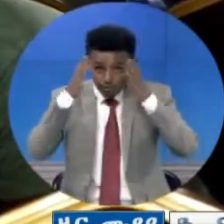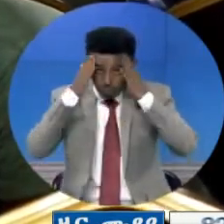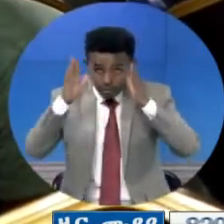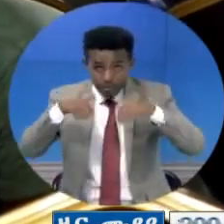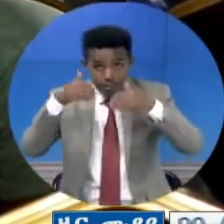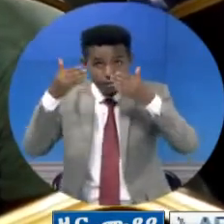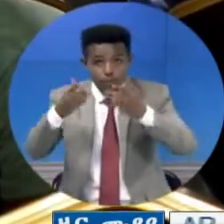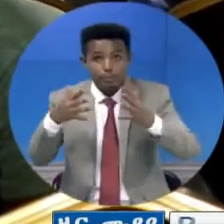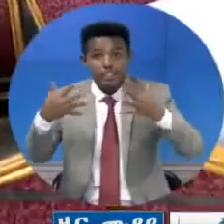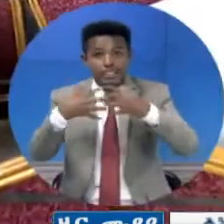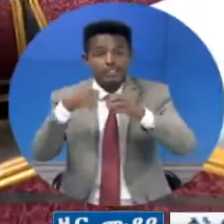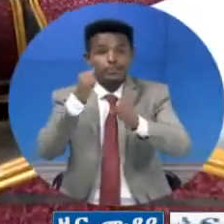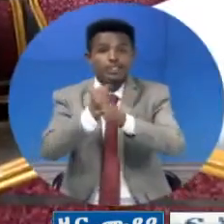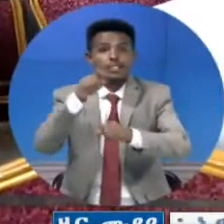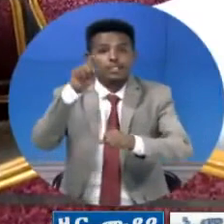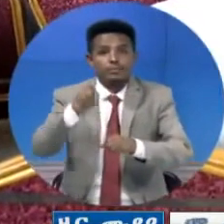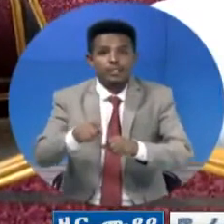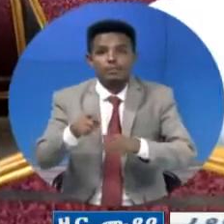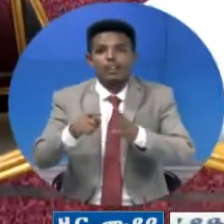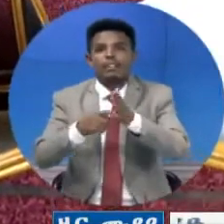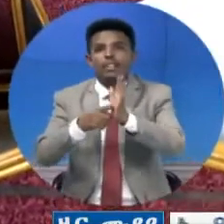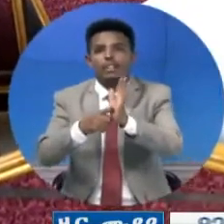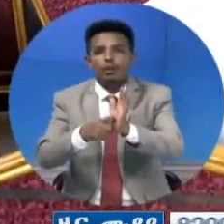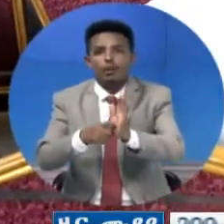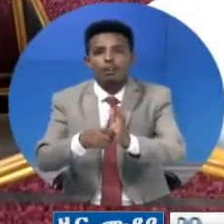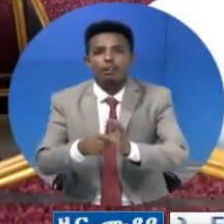ሊሰራ እንደሚገባ ጠይቀዋል።